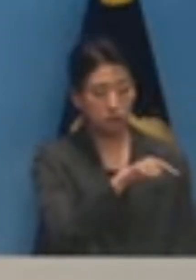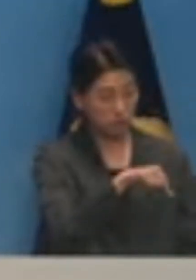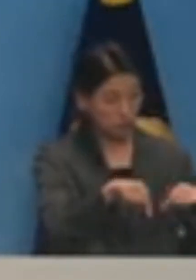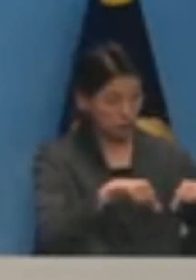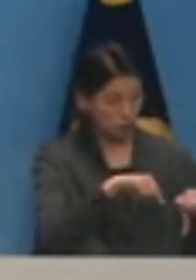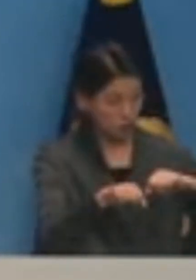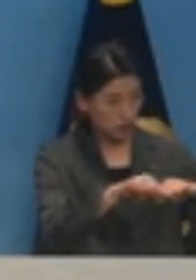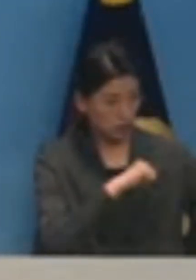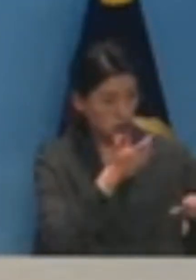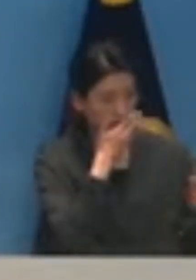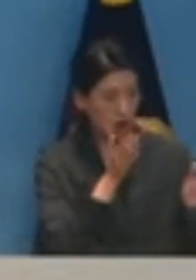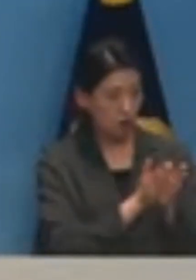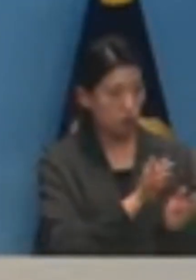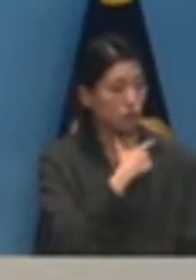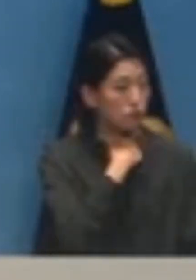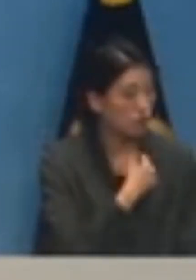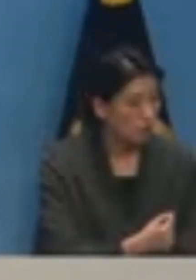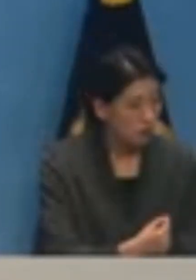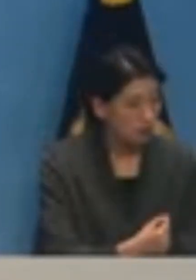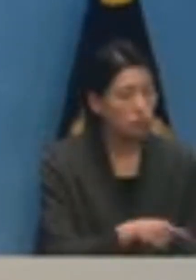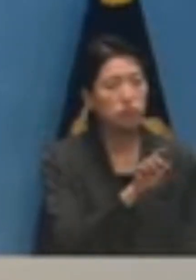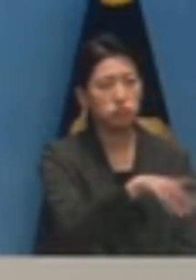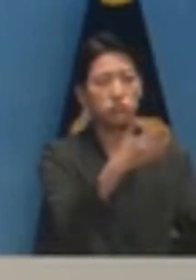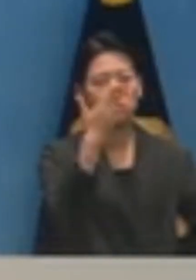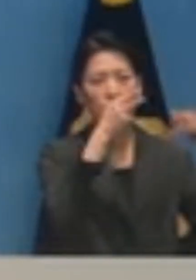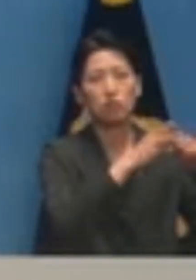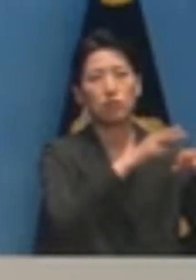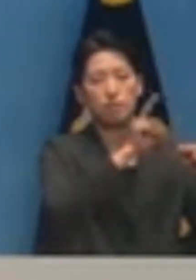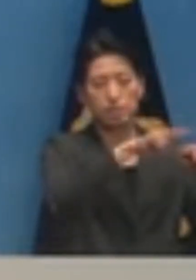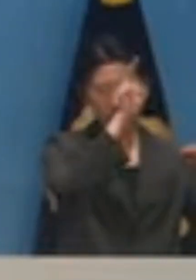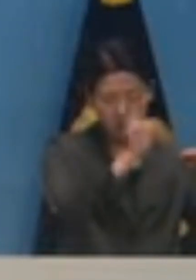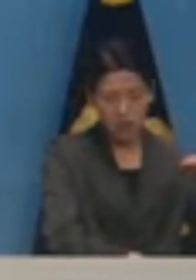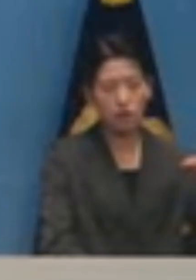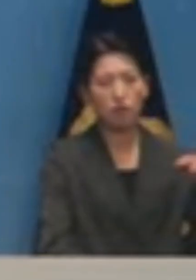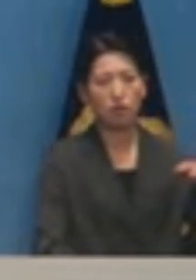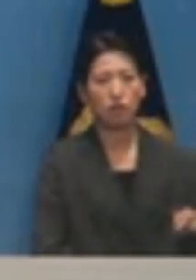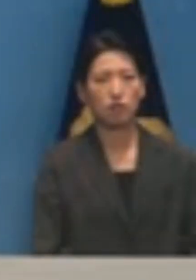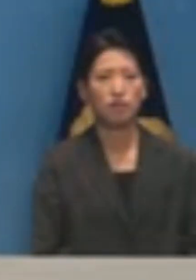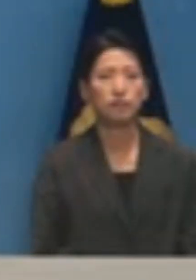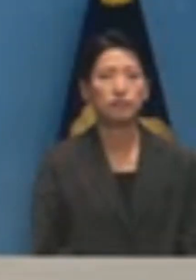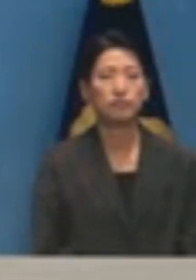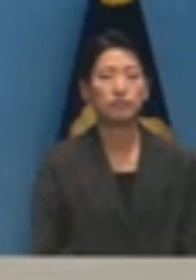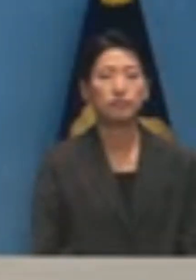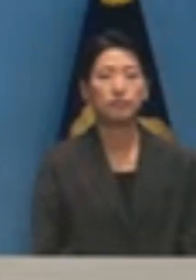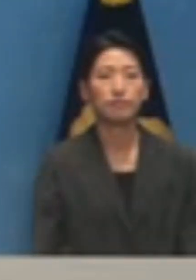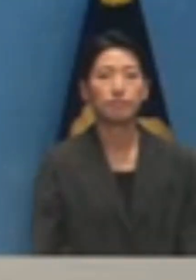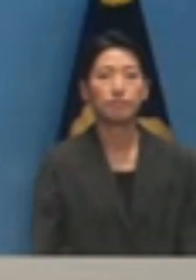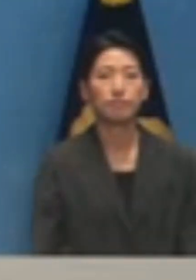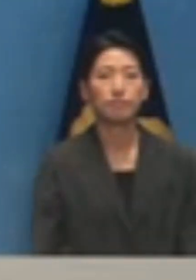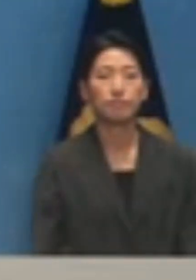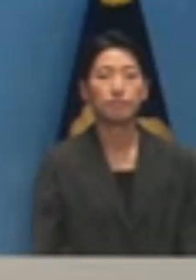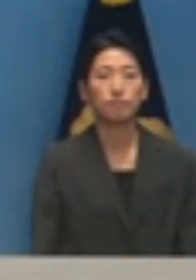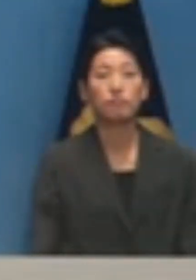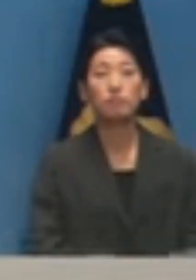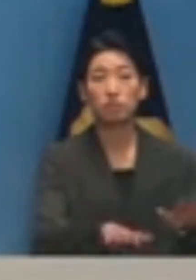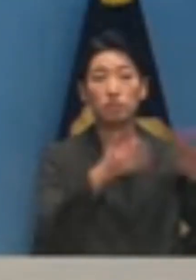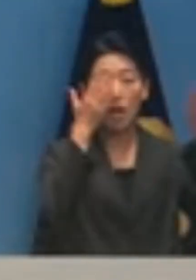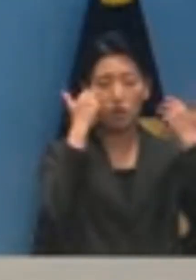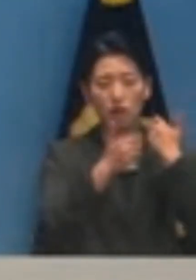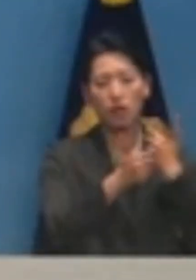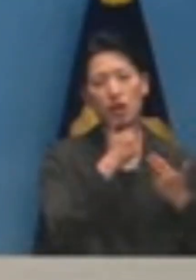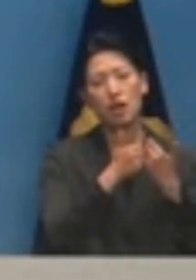싶은 교사가 있다면 그들은 더 이상 학교에 머물러서는 안 될 것입니다. 지금 학교가 이렇게 갈등과